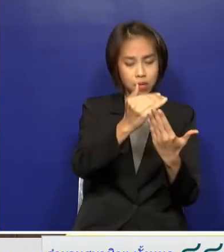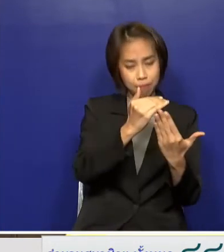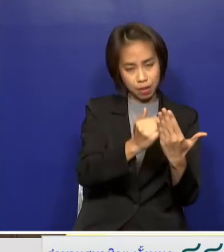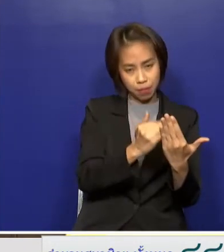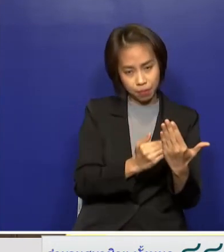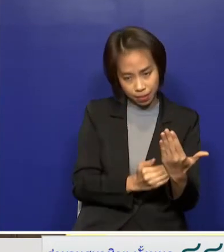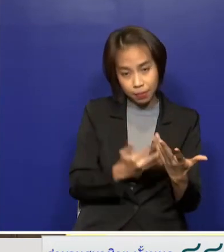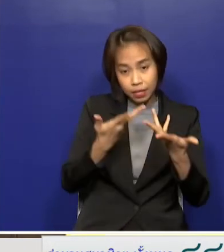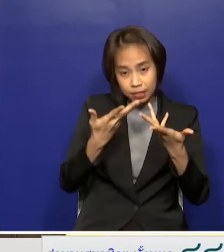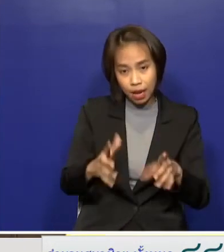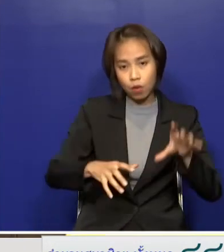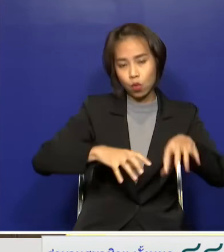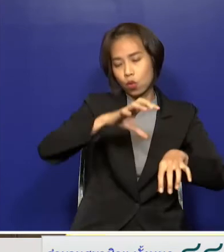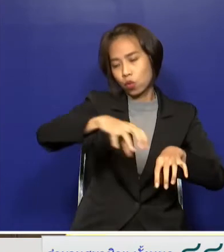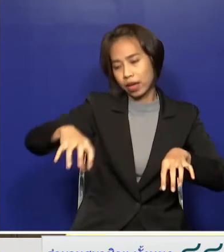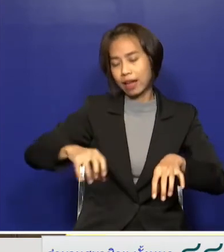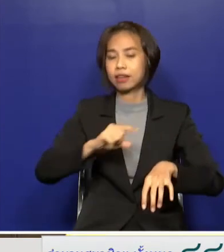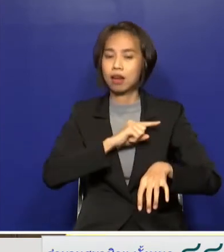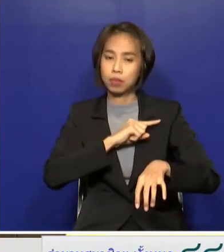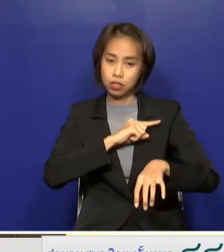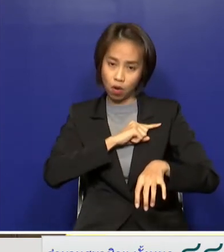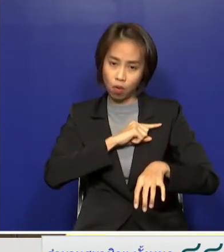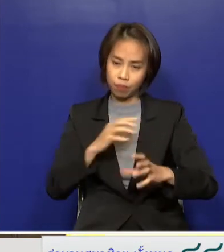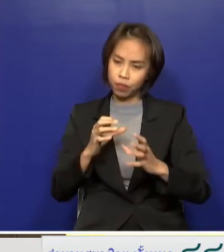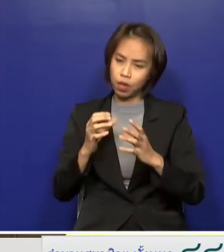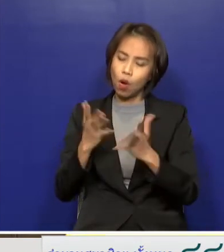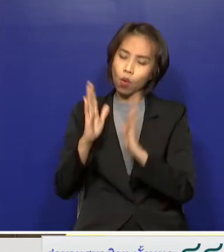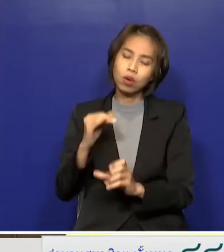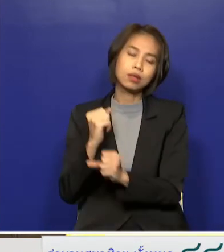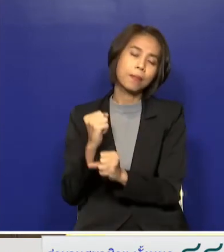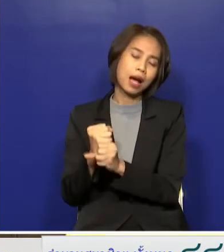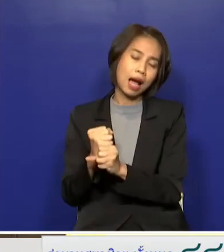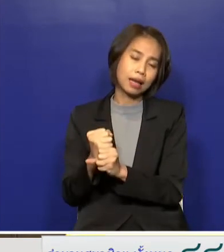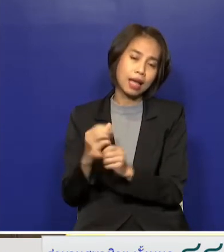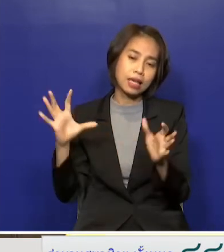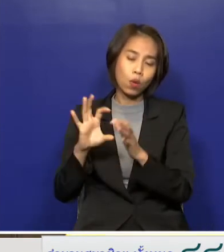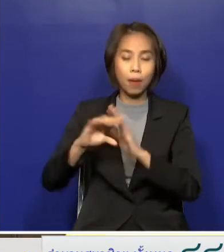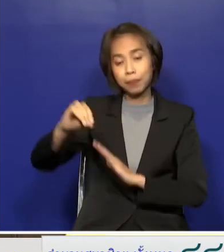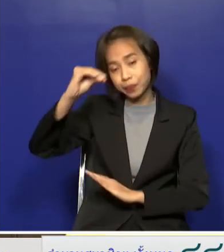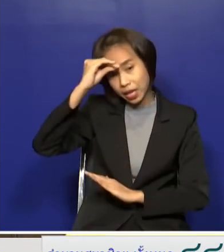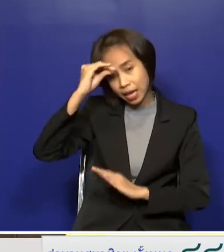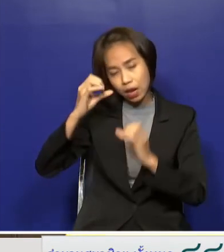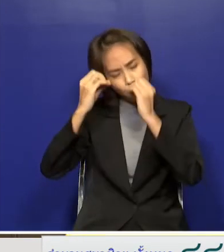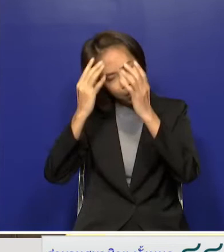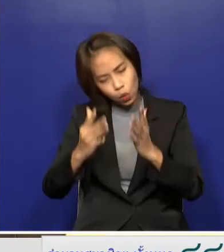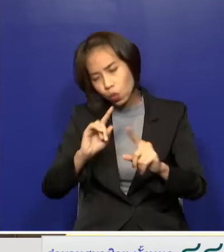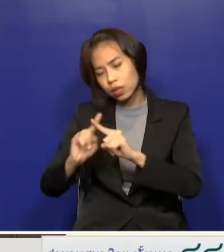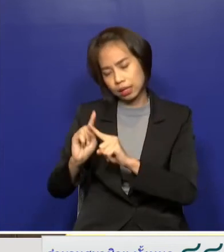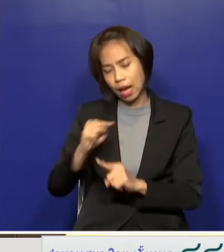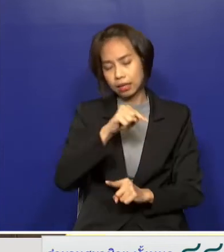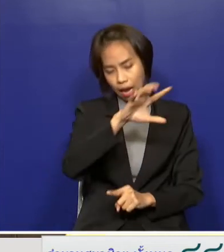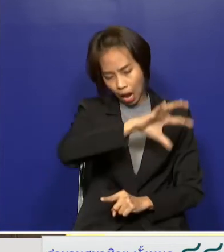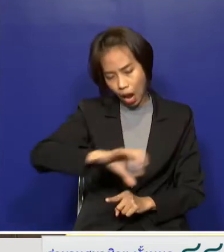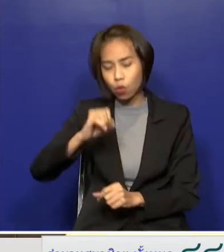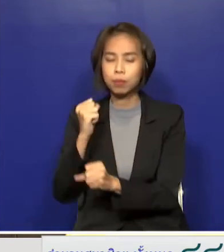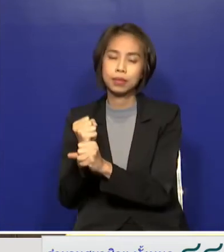วยงานที่เกี่ยวข้องรวมทั้งบุคลากรทางการศึกษาครูบาอาจารย์ทั้งหลายหน่วยงานที่เกี่ยวข้องเขาได้เอาไปทำเพราะยัง